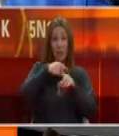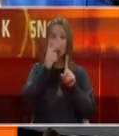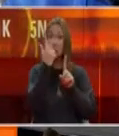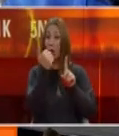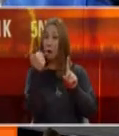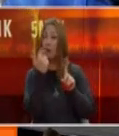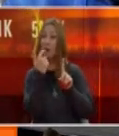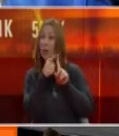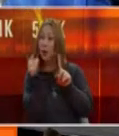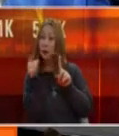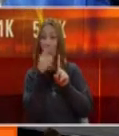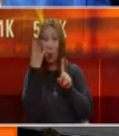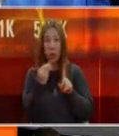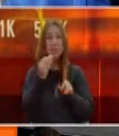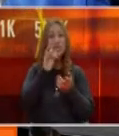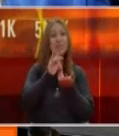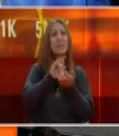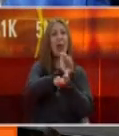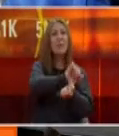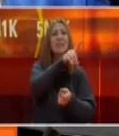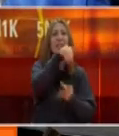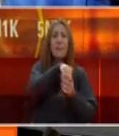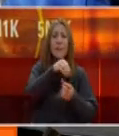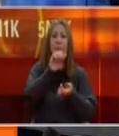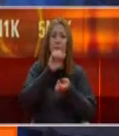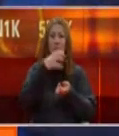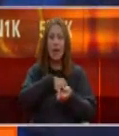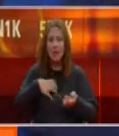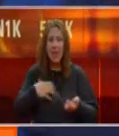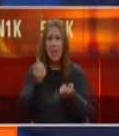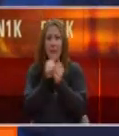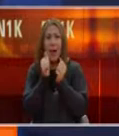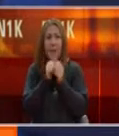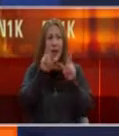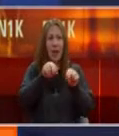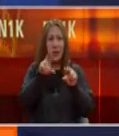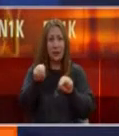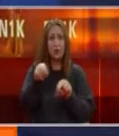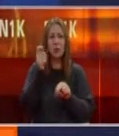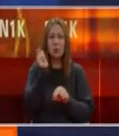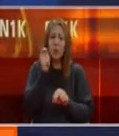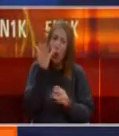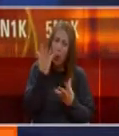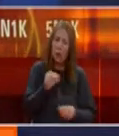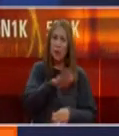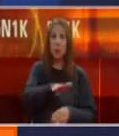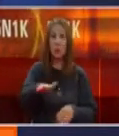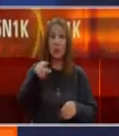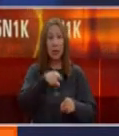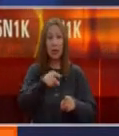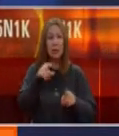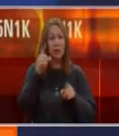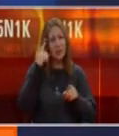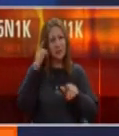yaş arasında olup da cezaevlerinde mahkum ve tutuklu anneleriyle birlikte kalmak zorunda olan çocukların